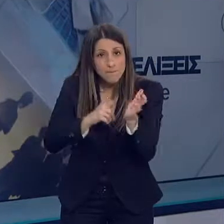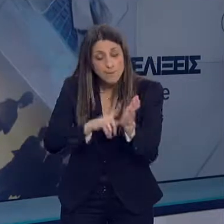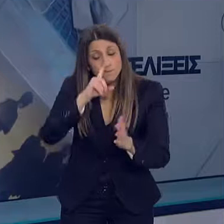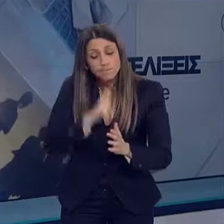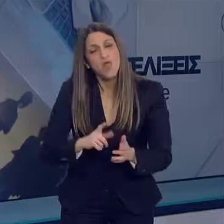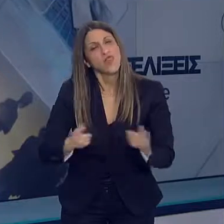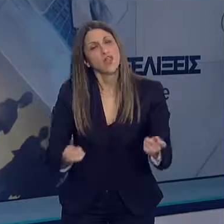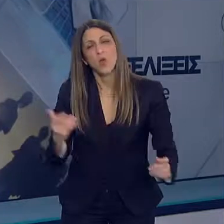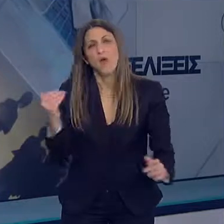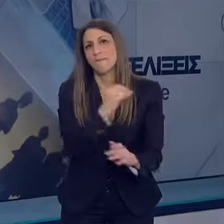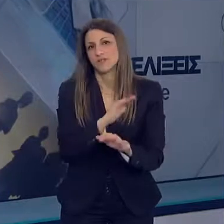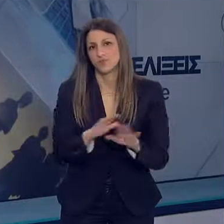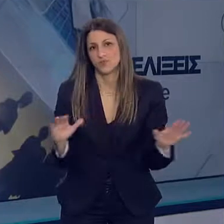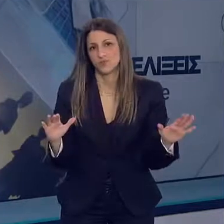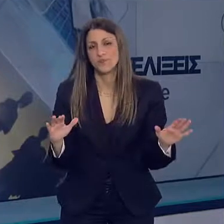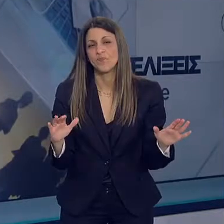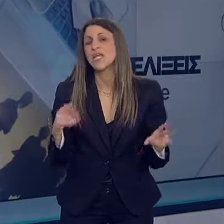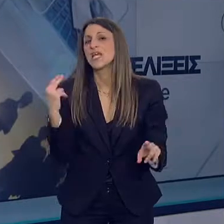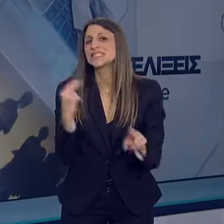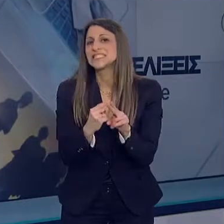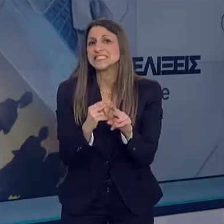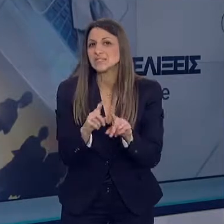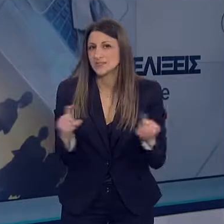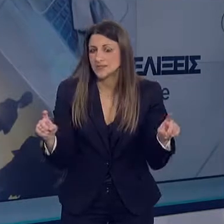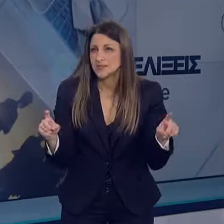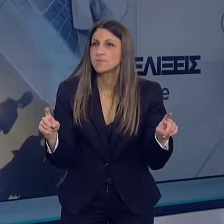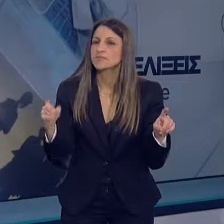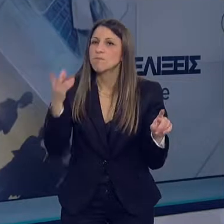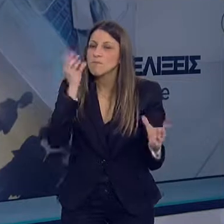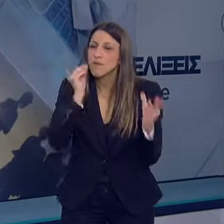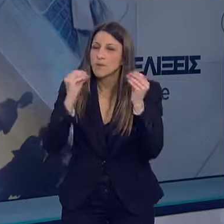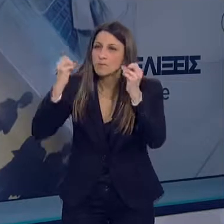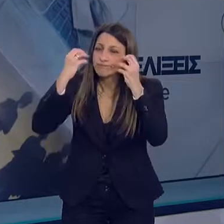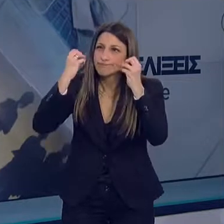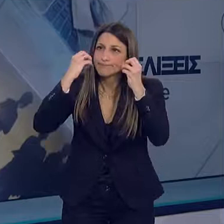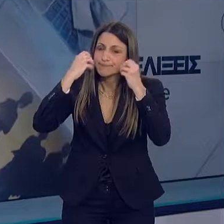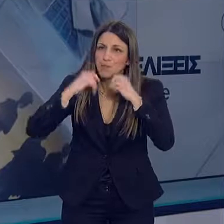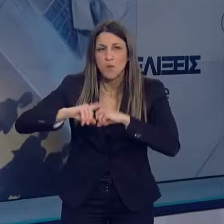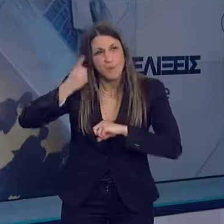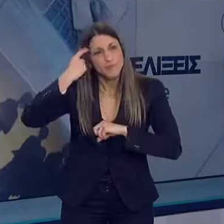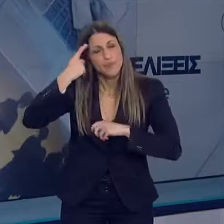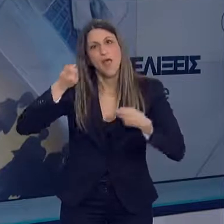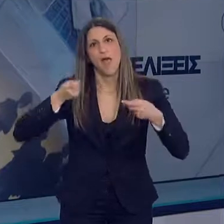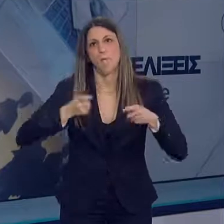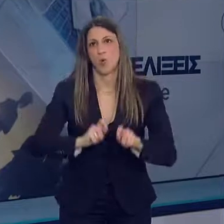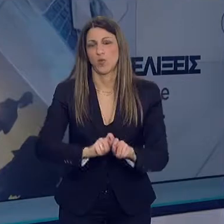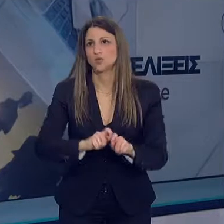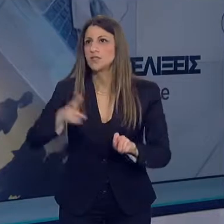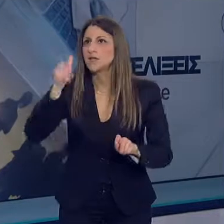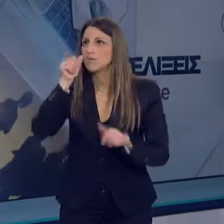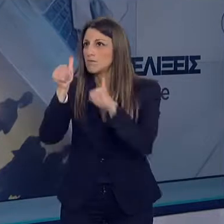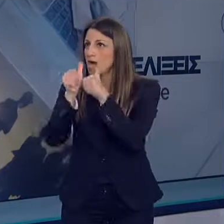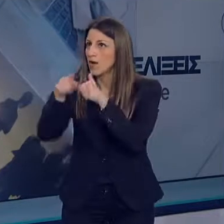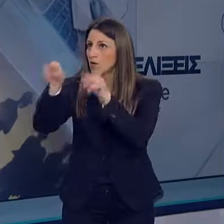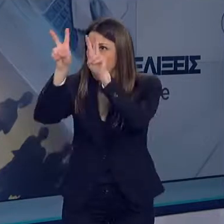σίγουρος. Αυτό που είναι σημαντικό αυτή τη στιγμή να καταλάβουμε ότι προσαρμοζόμαστε στη γνώση. Δεν κάνουμε του κεφαλιού μας. Παρακολουθούμε τις